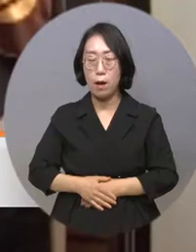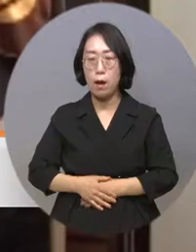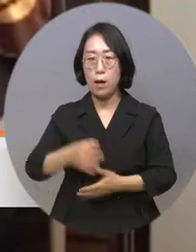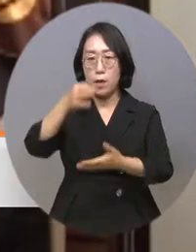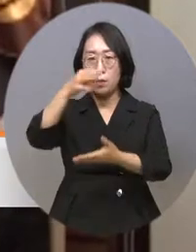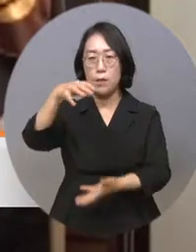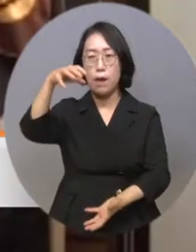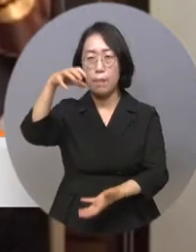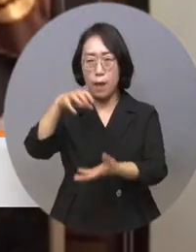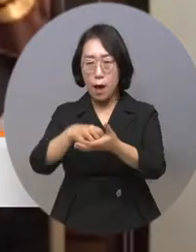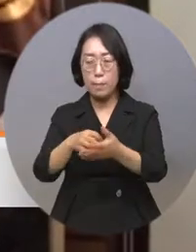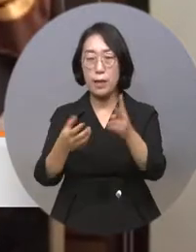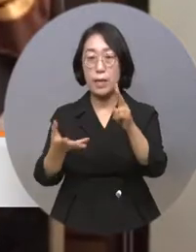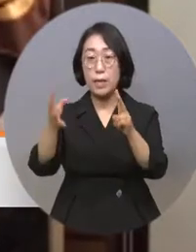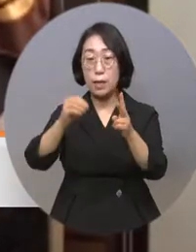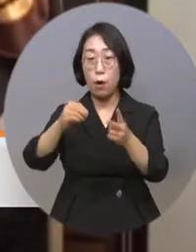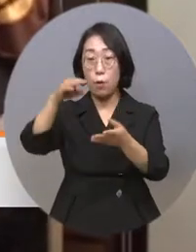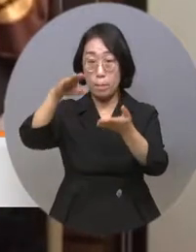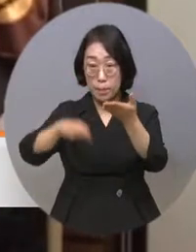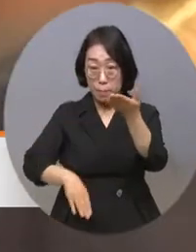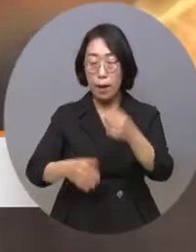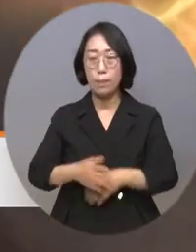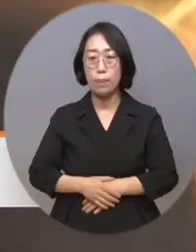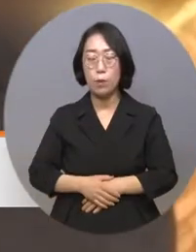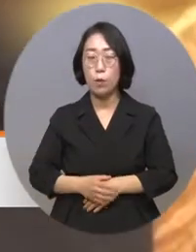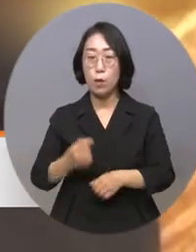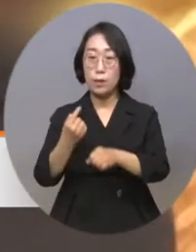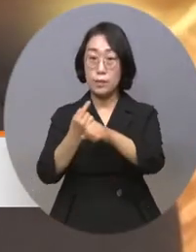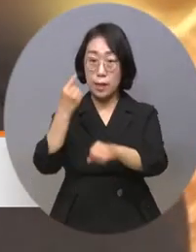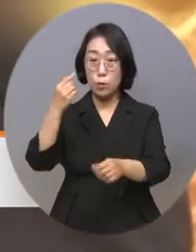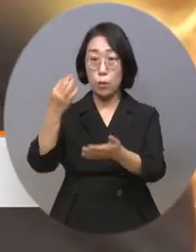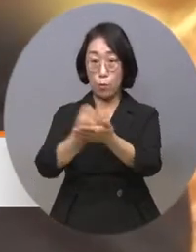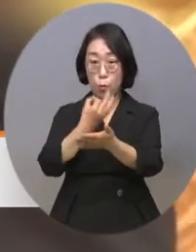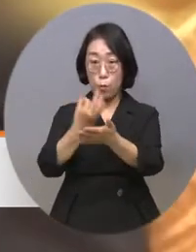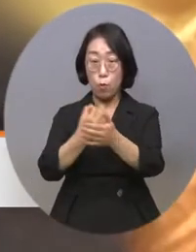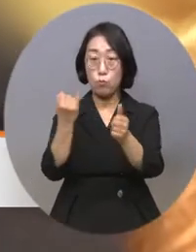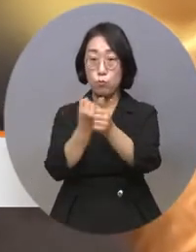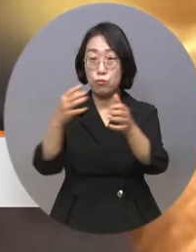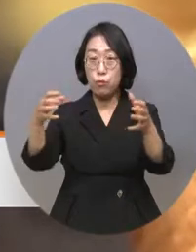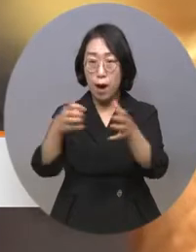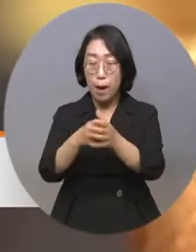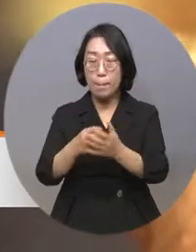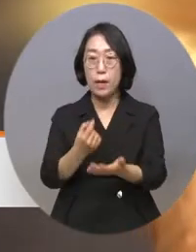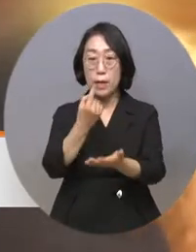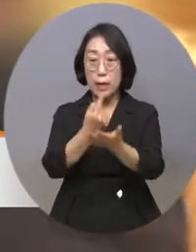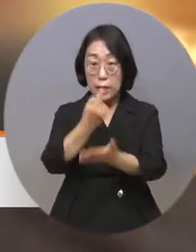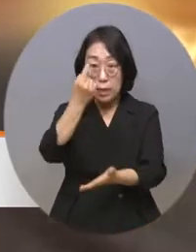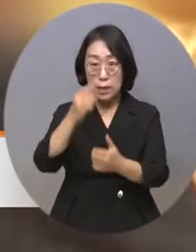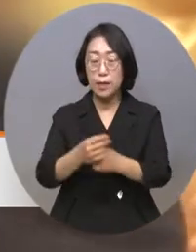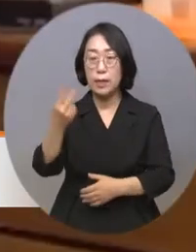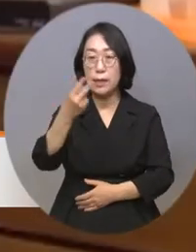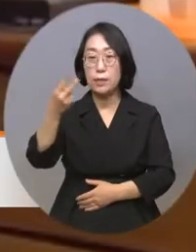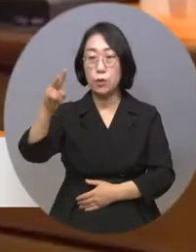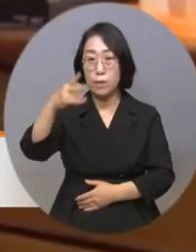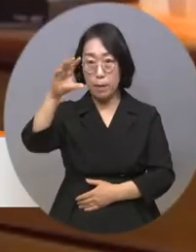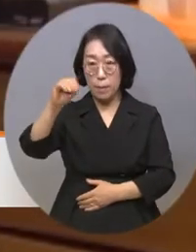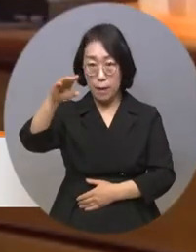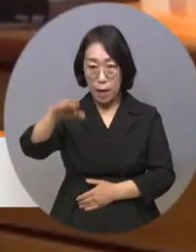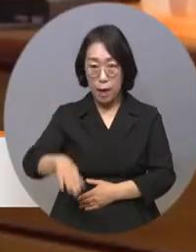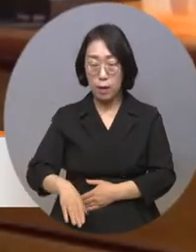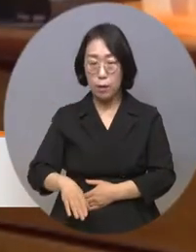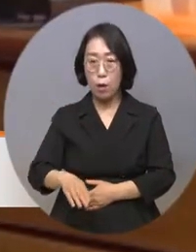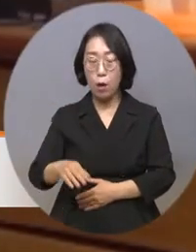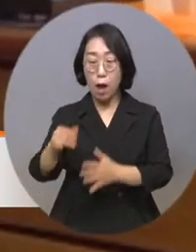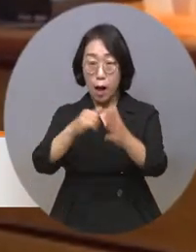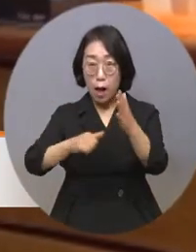재산 합계액이 2억 원 미만이고 지난해 부부 합산 총소득이 단독 가구 2,200만 원 미만, 홋벌이